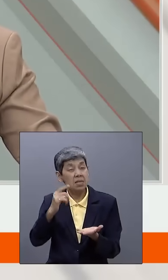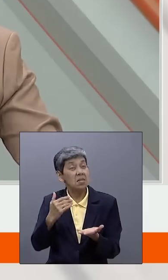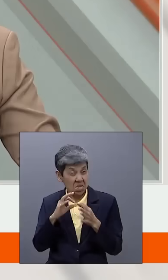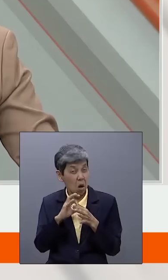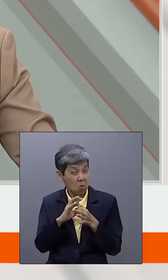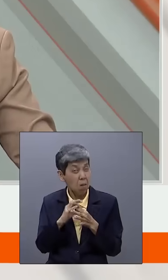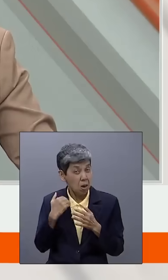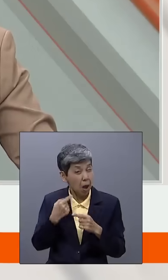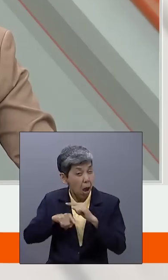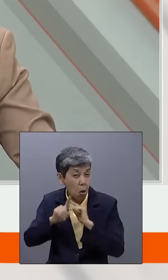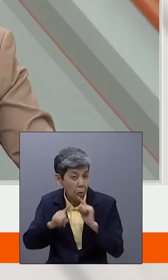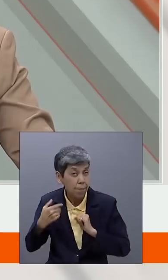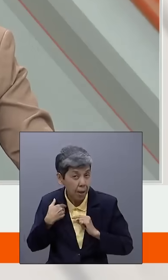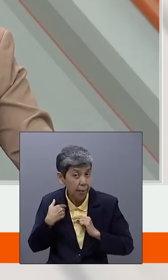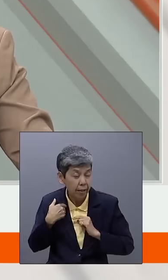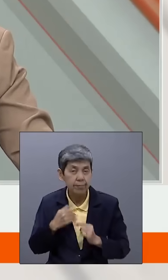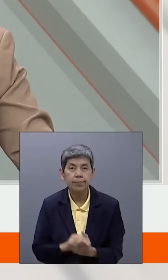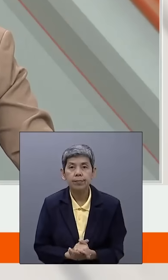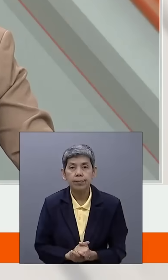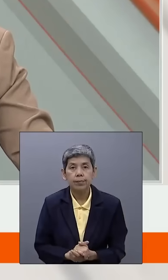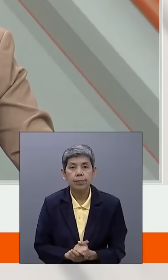ะเป็นแบบนั้นได้จริงหรือเปล่าคะ